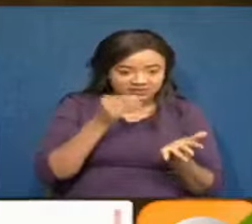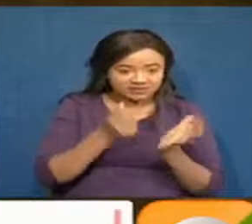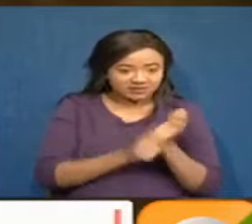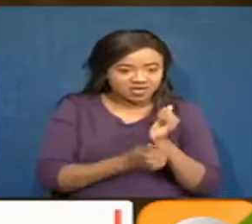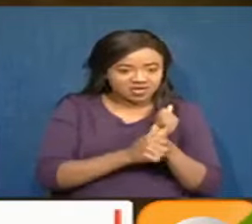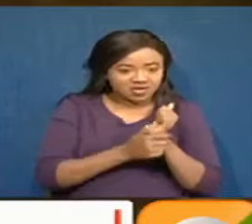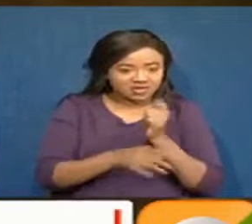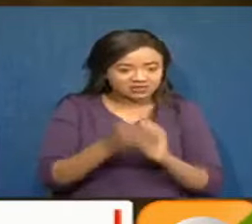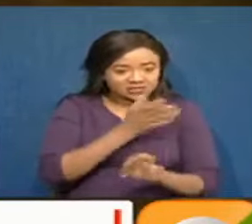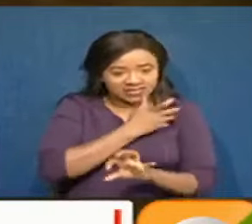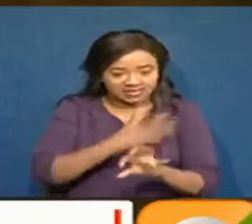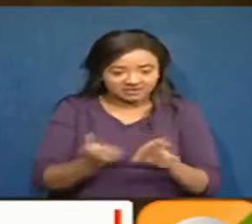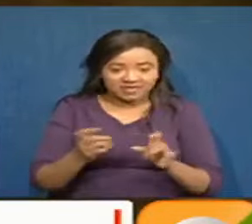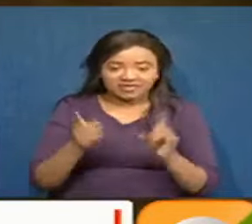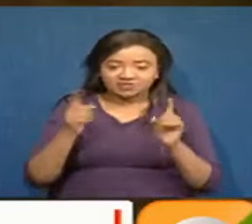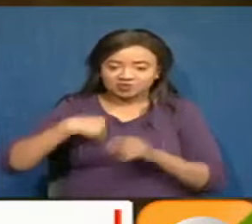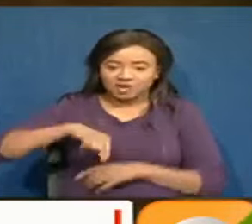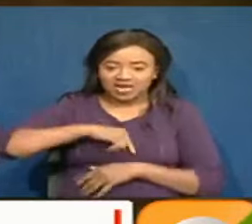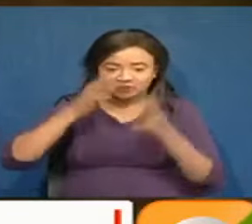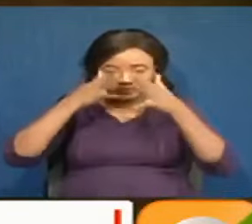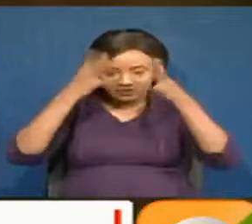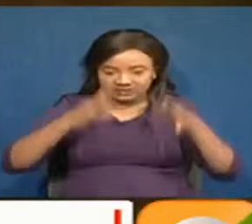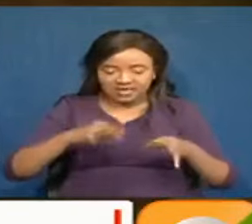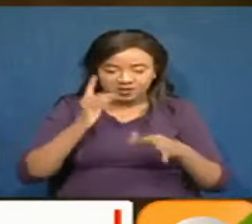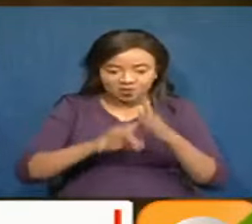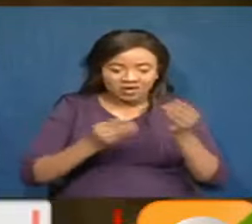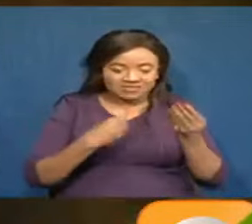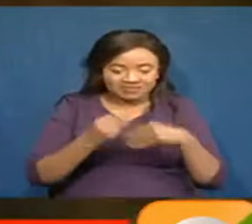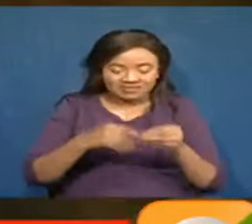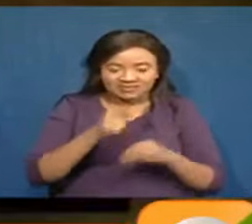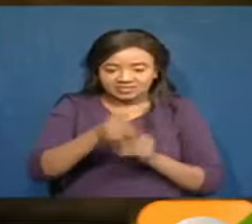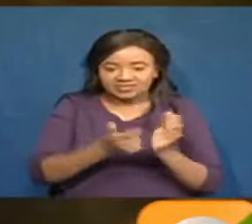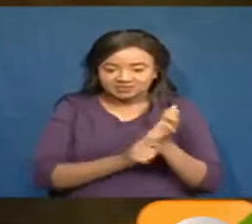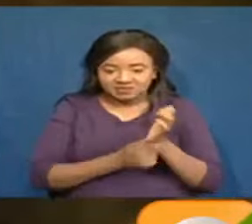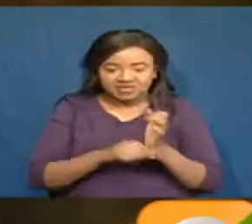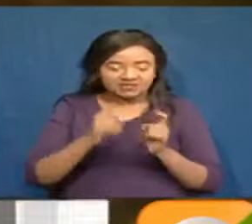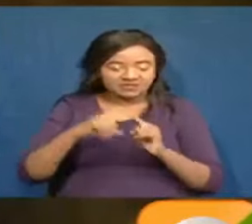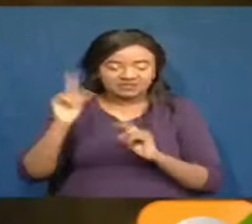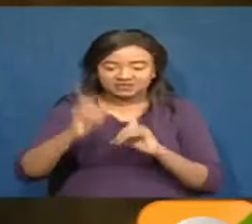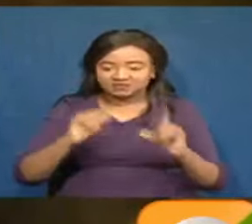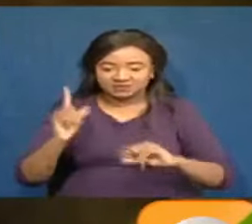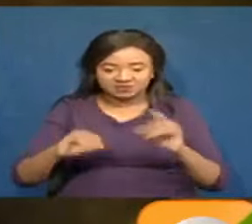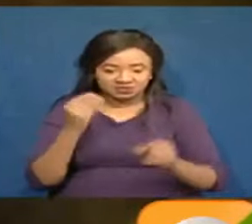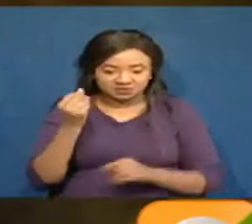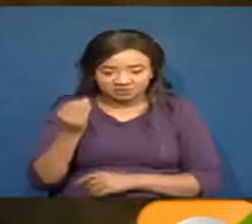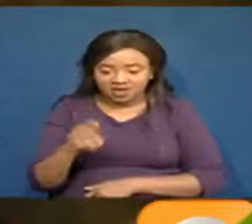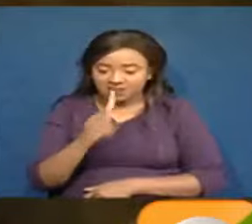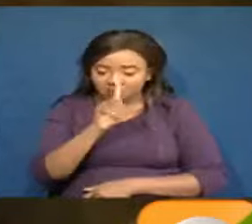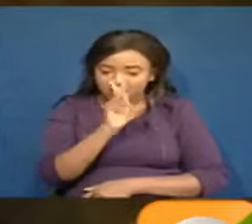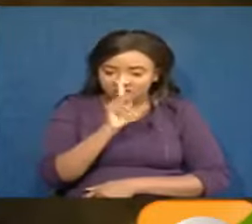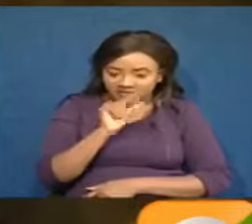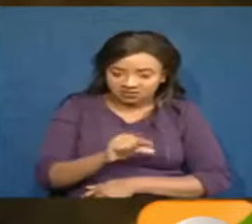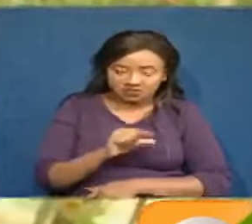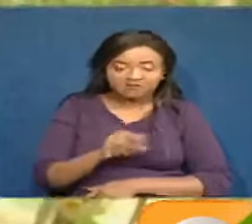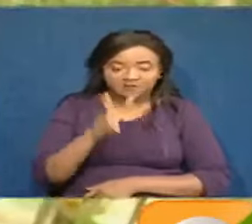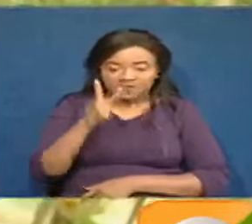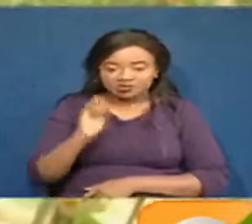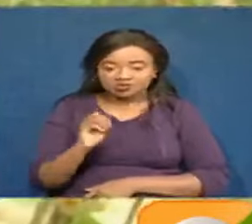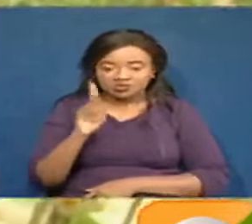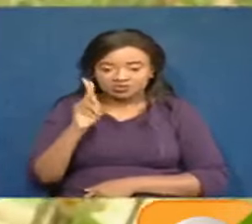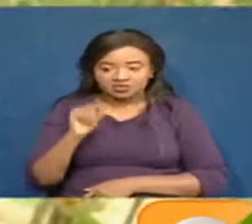Sasa natupiti sisi tuuze mahindi throw away price. Kilo moja ni shilingi 20.